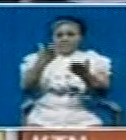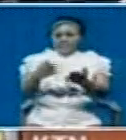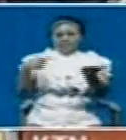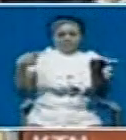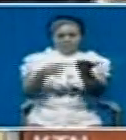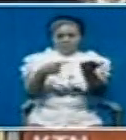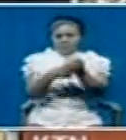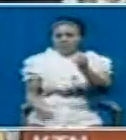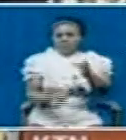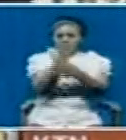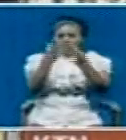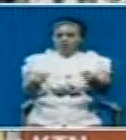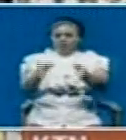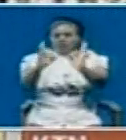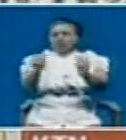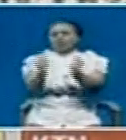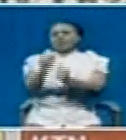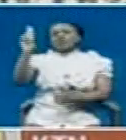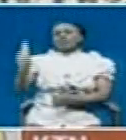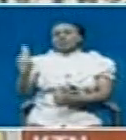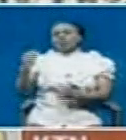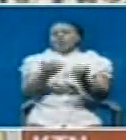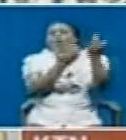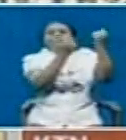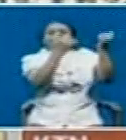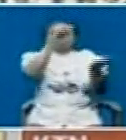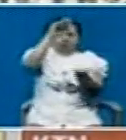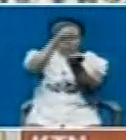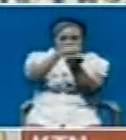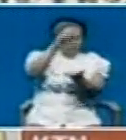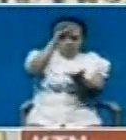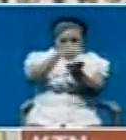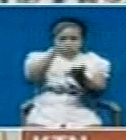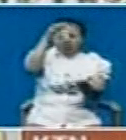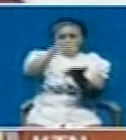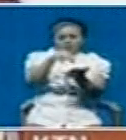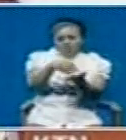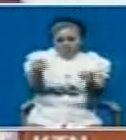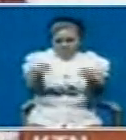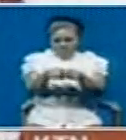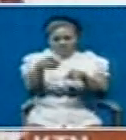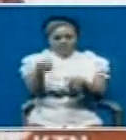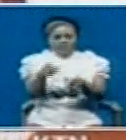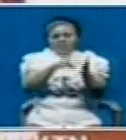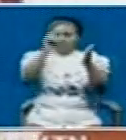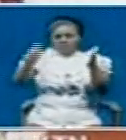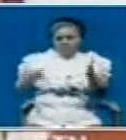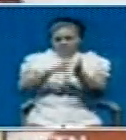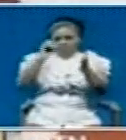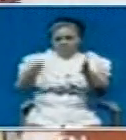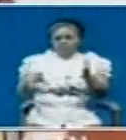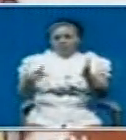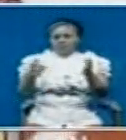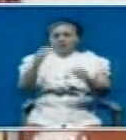ambayo imezinduliwa rasmi na Rais Uhuru Kenyatta inatarajiwa kupunguza visa kama hivyo. Eliminating the issue of